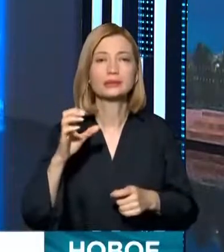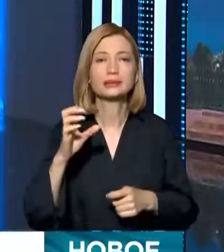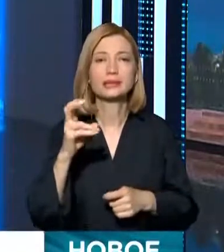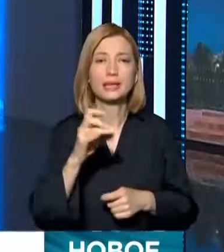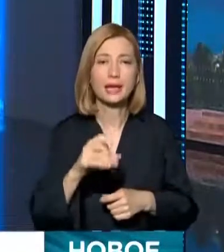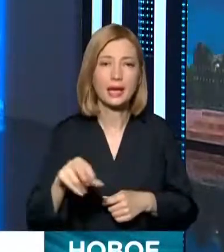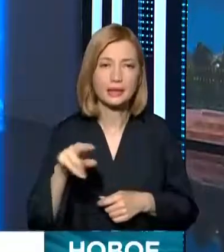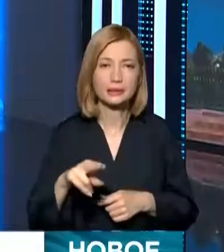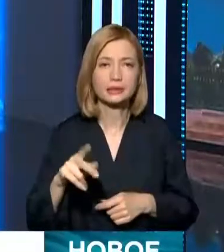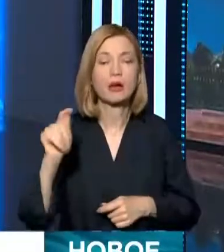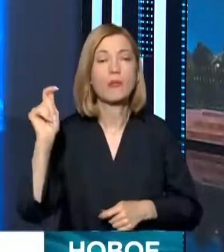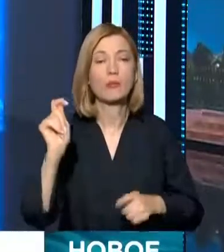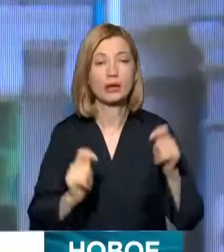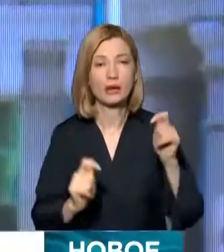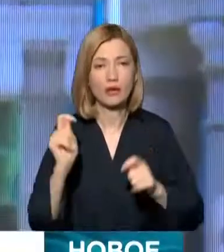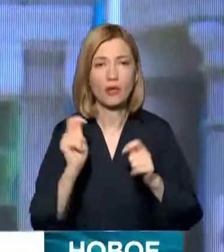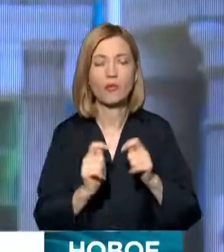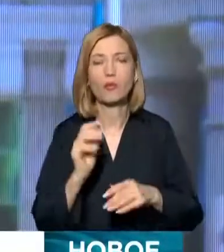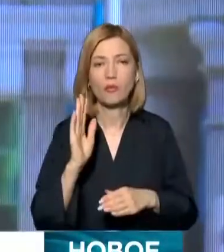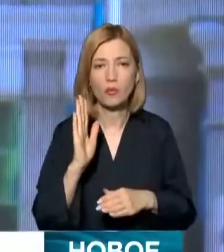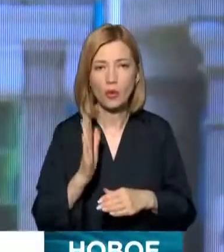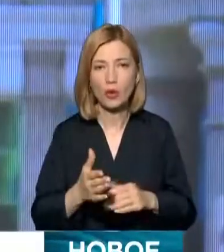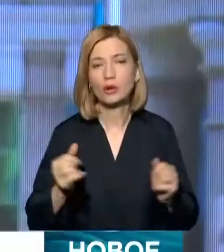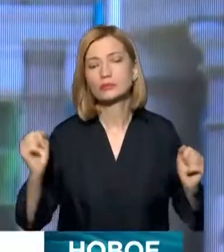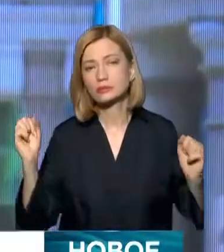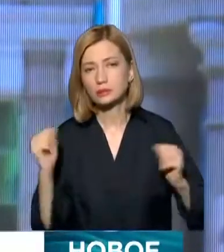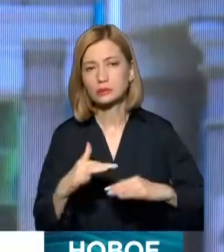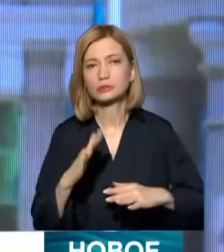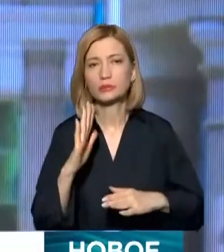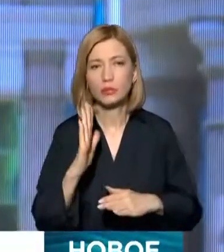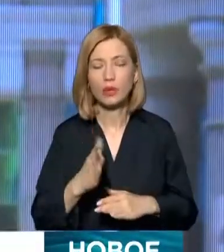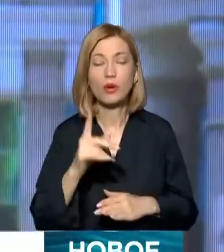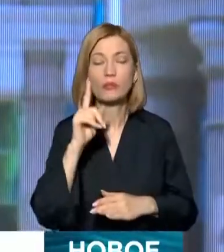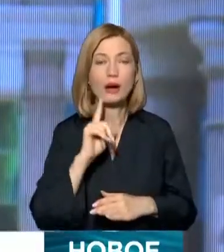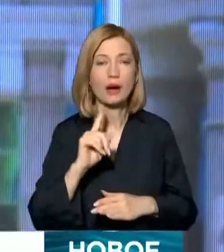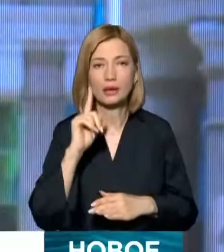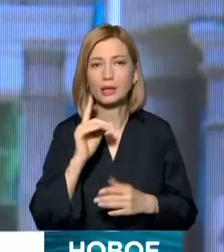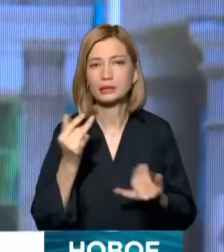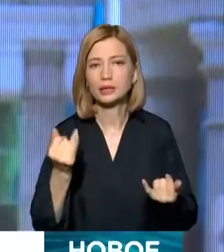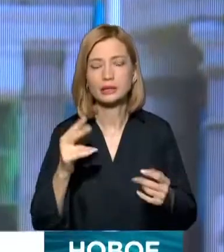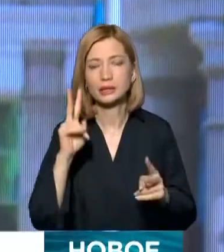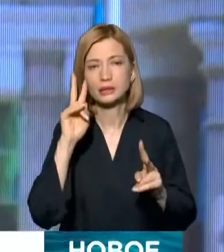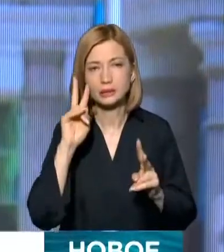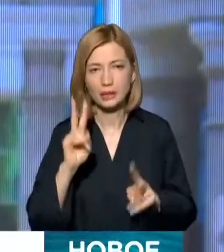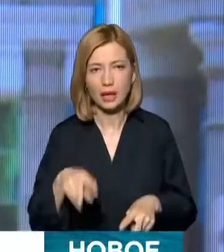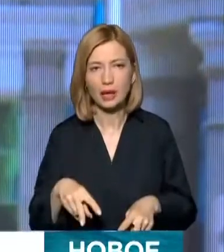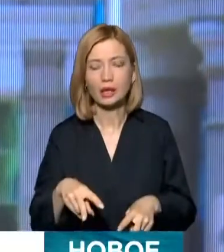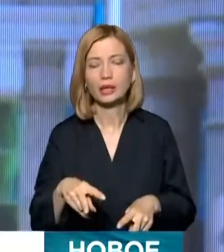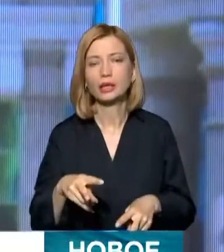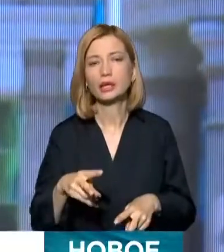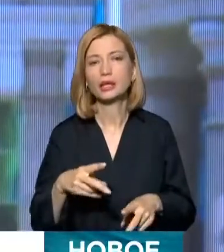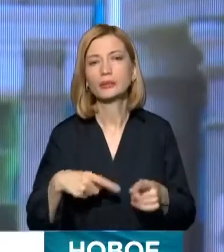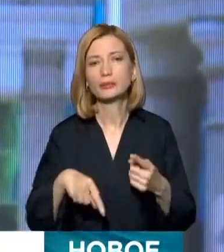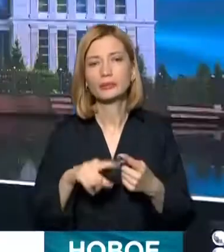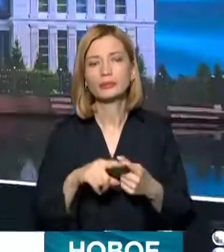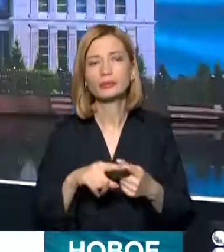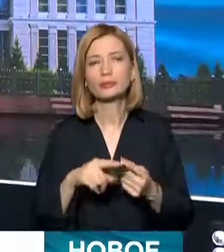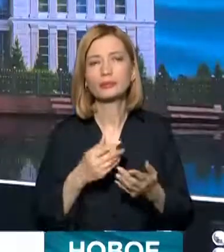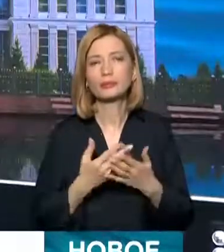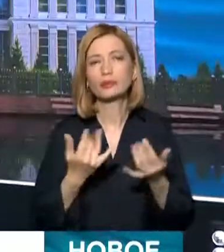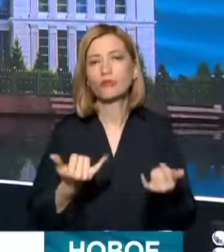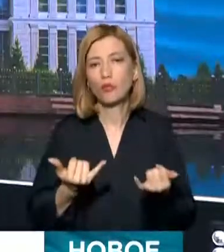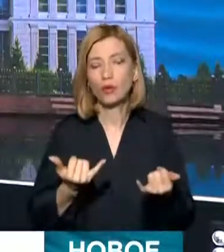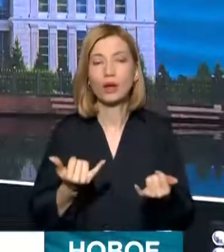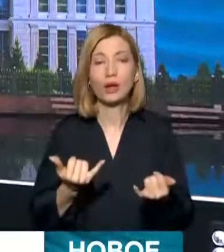полномочия съезда партии. Даты съезда пока неизвестно. Пока, то есть нам, как членам партии, об этом не сообщали. Я думаю, что сегодня